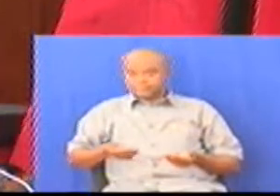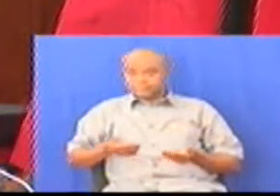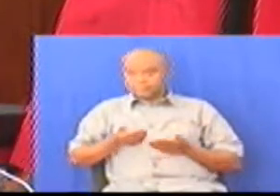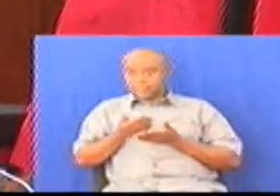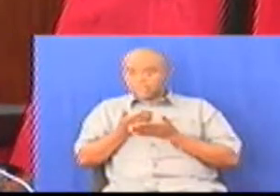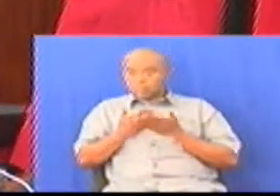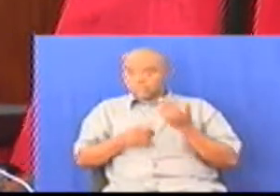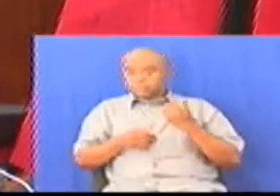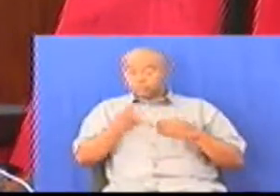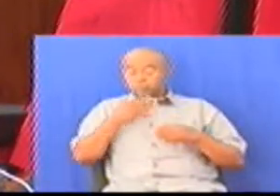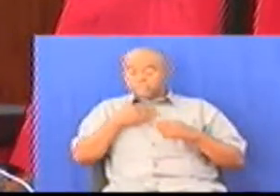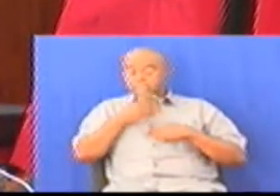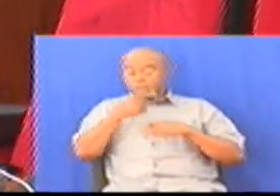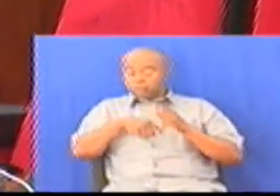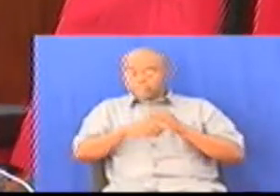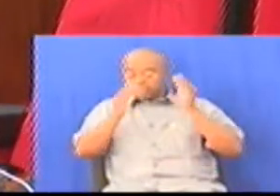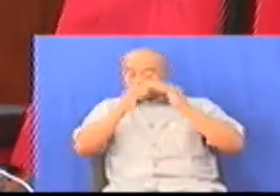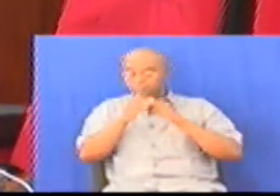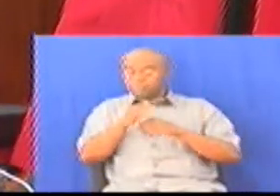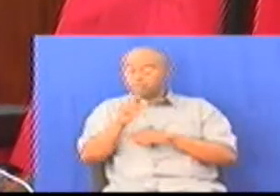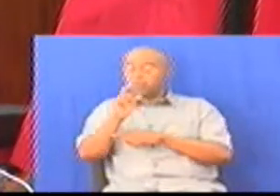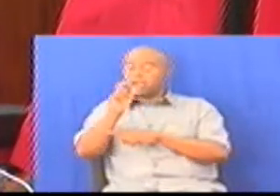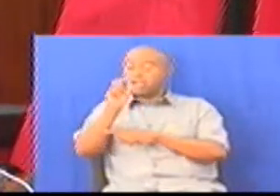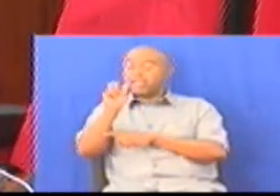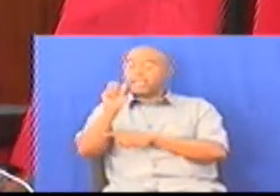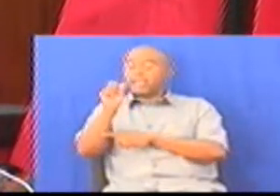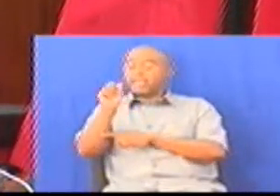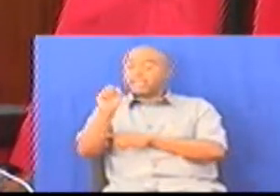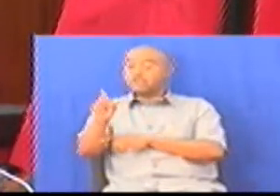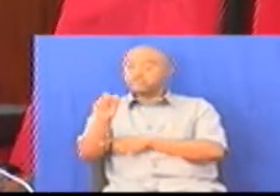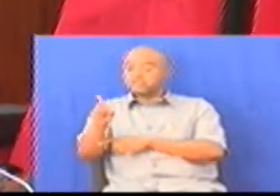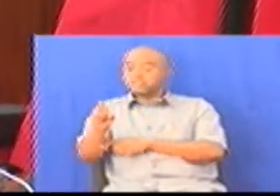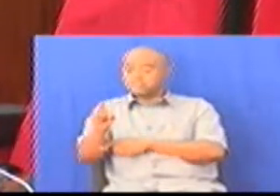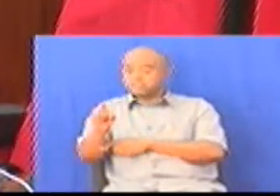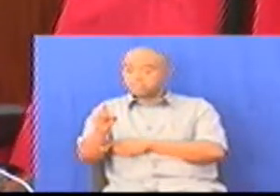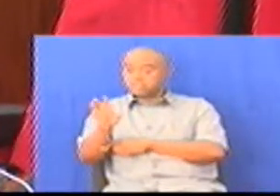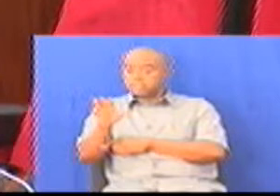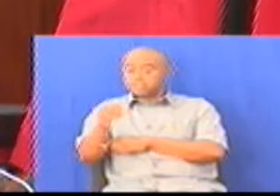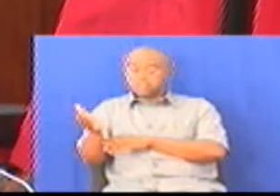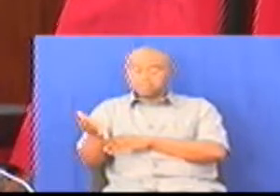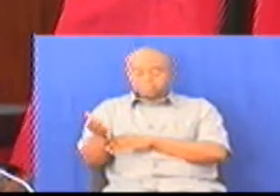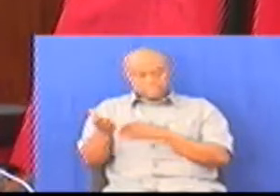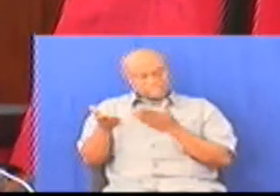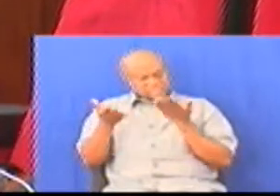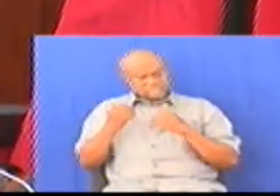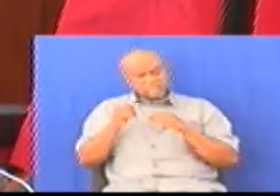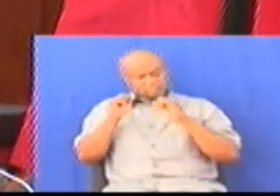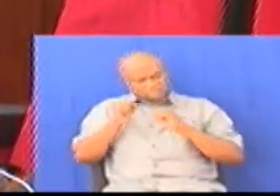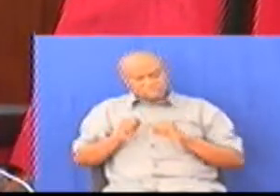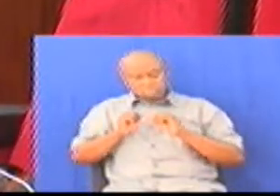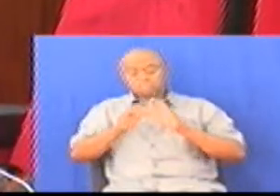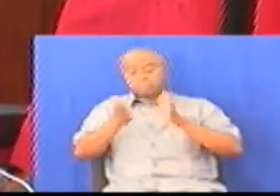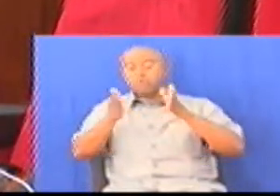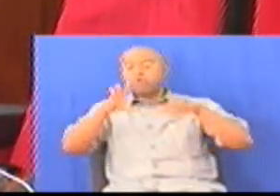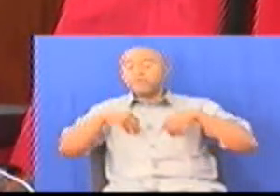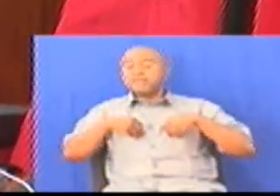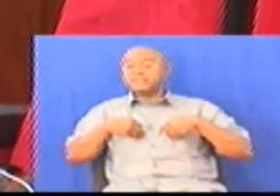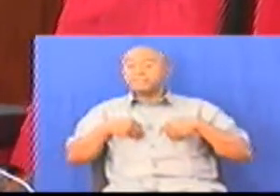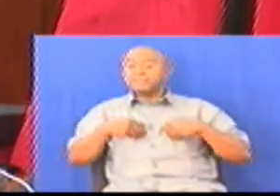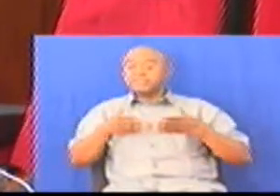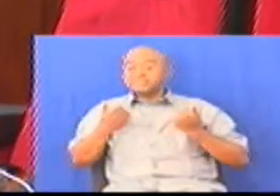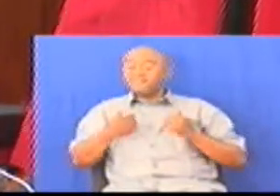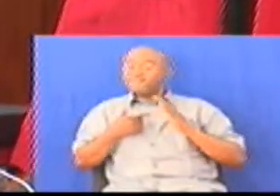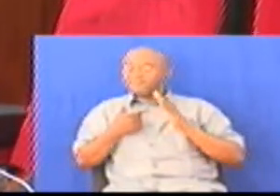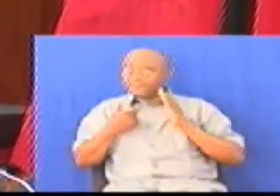kuingia kwenye mfumo wa kielektroniki na kutumia mfumo wa digitali basi iweze kukubalika, kwa sababu sasa hivi mpaka